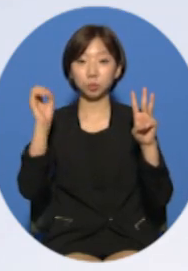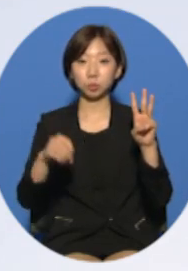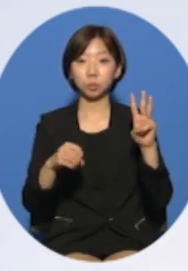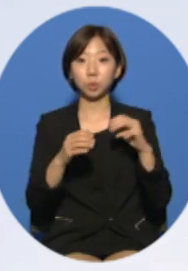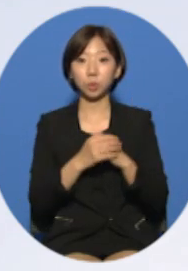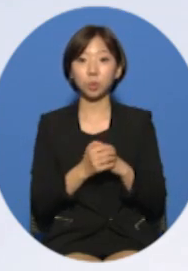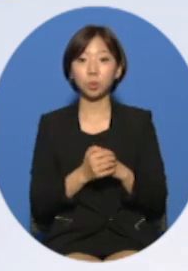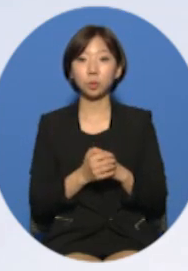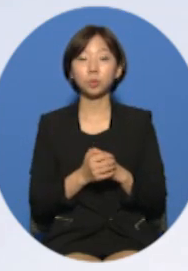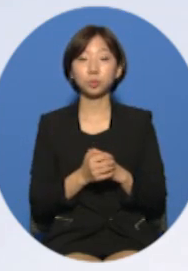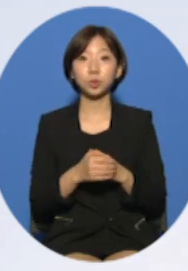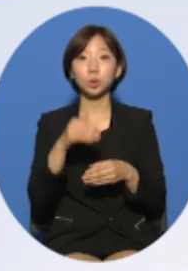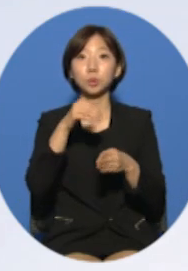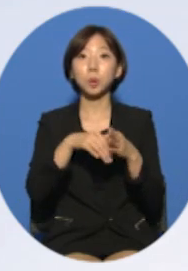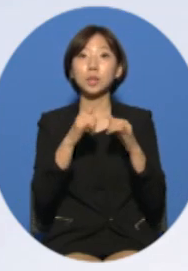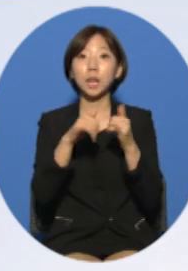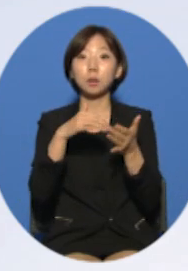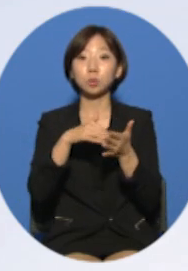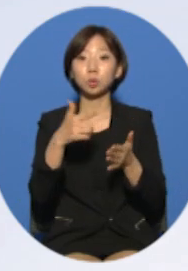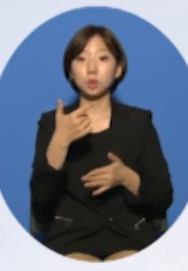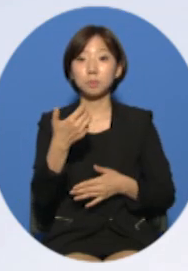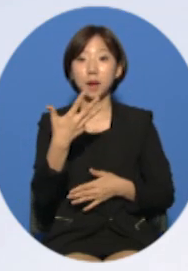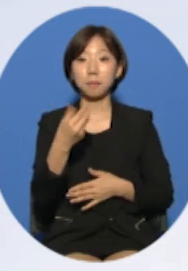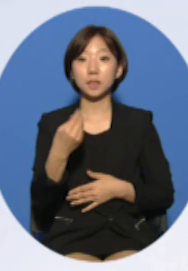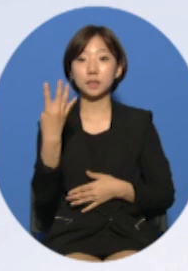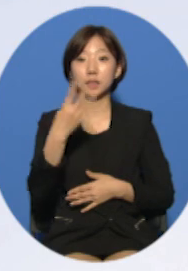23.19%의 사전투표율 보였고요. 투표자 수는